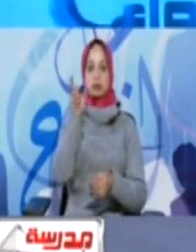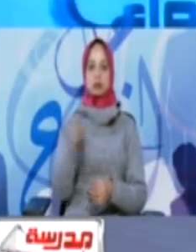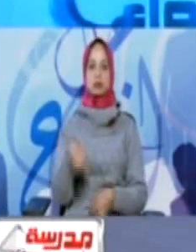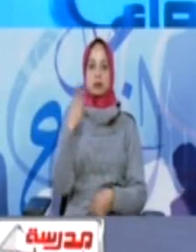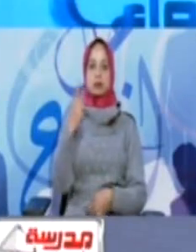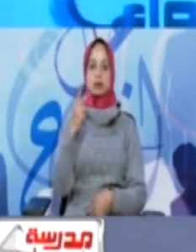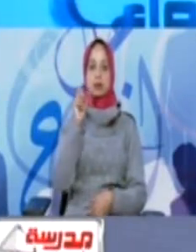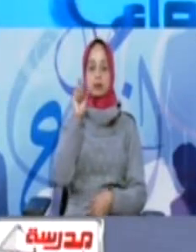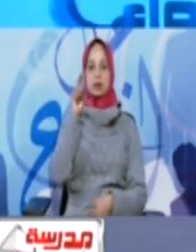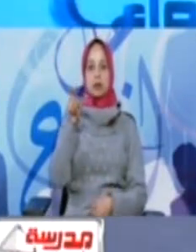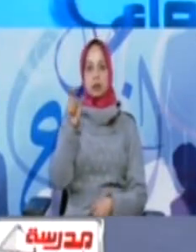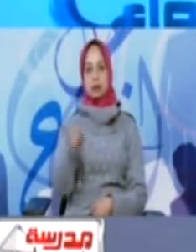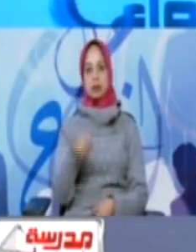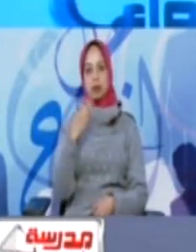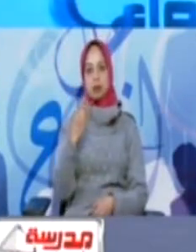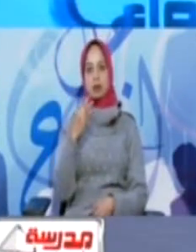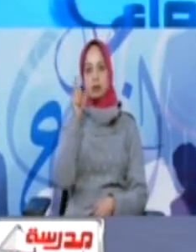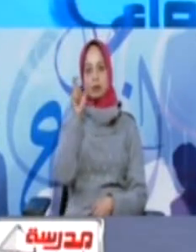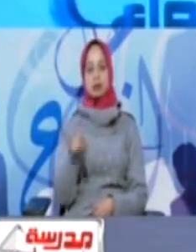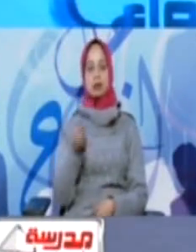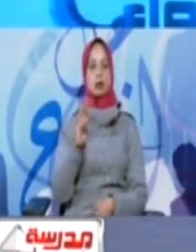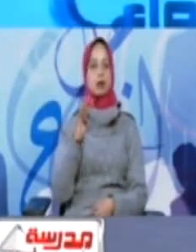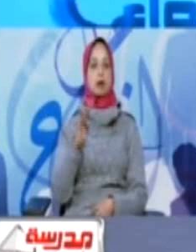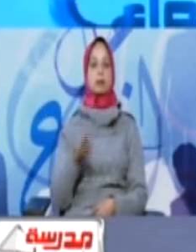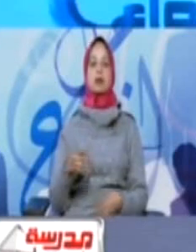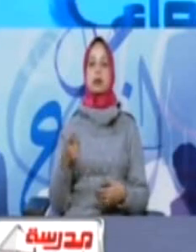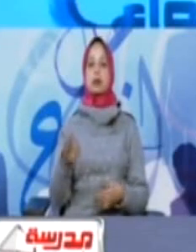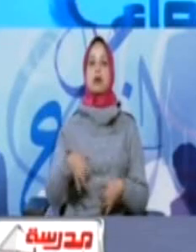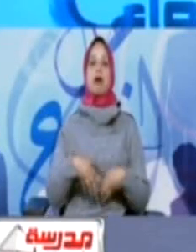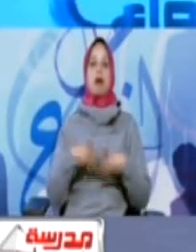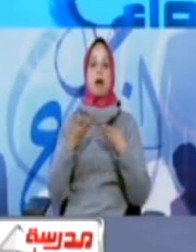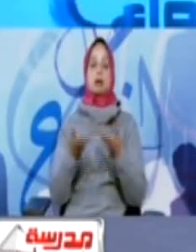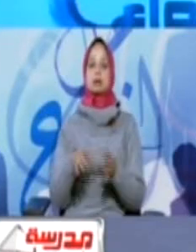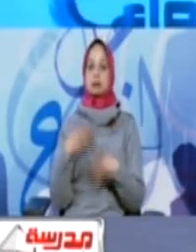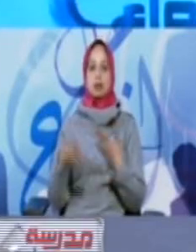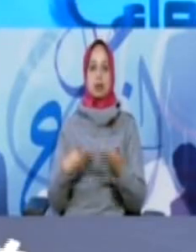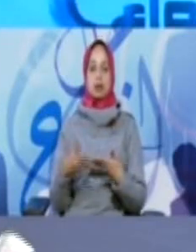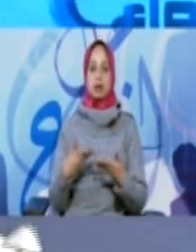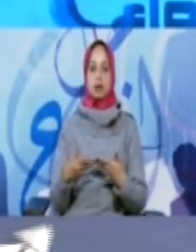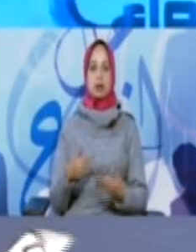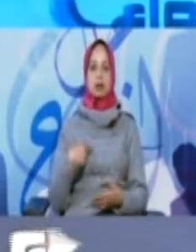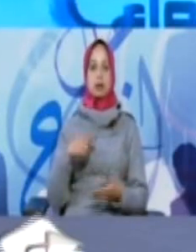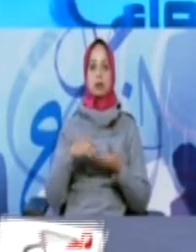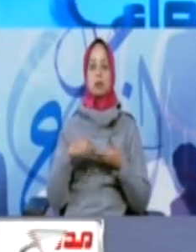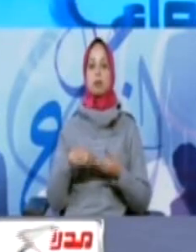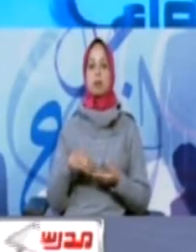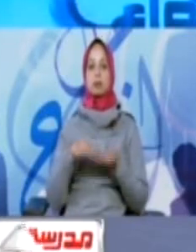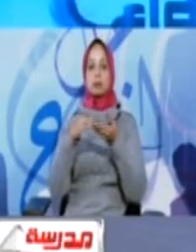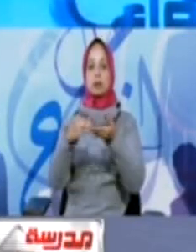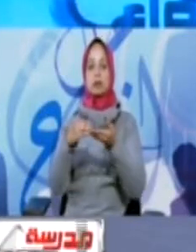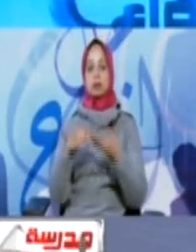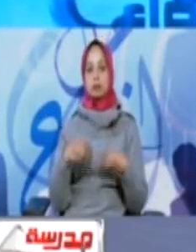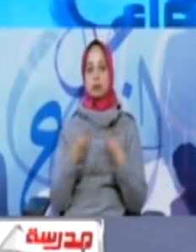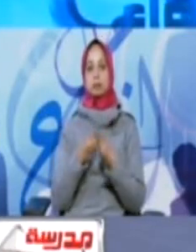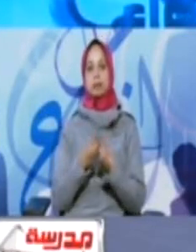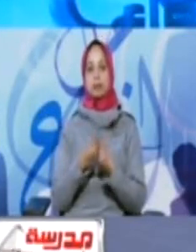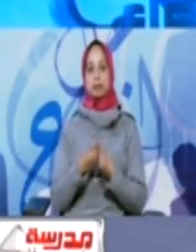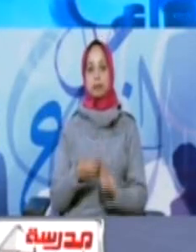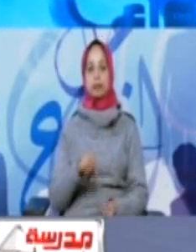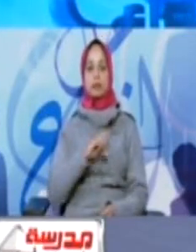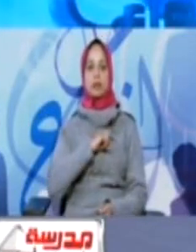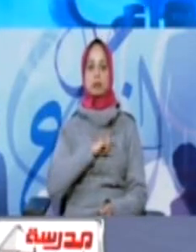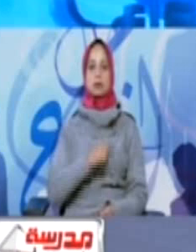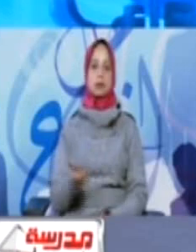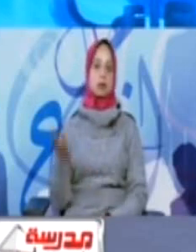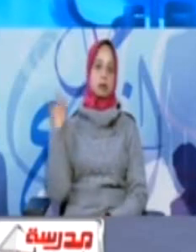احنا وصلنا في الرابع، او لو انت خلصت الرابع اي حاجة انت محتاجها انا تحت امرك النهاردة على مدى 3 ساعات متصلة. الحلقة اللي